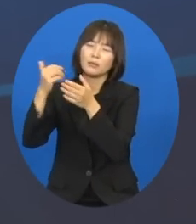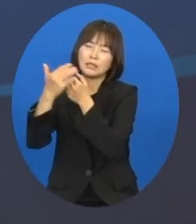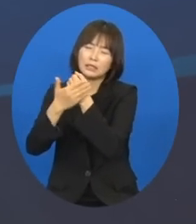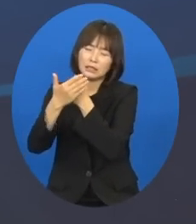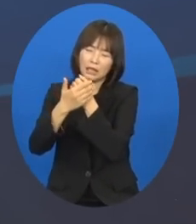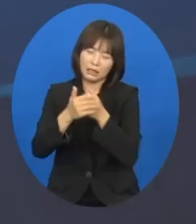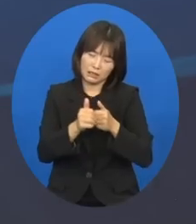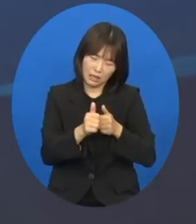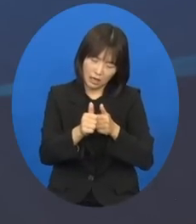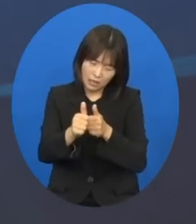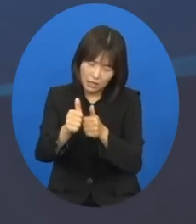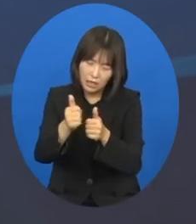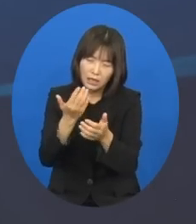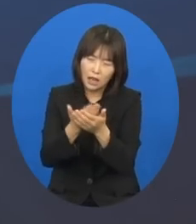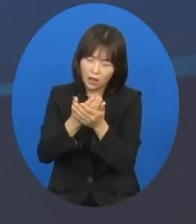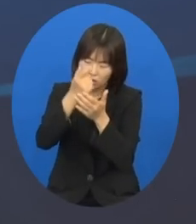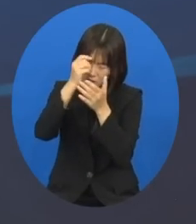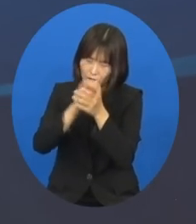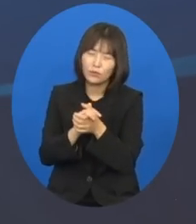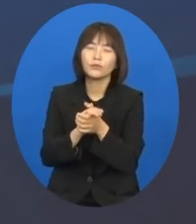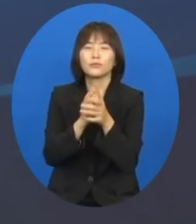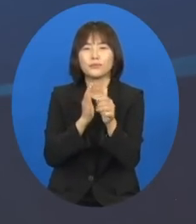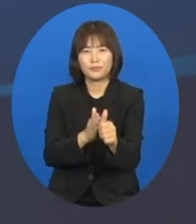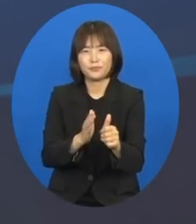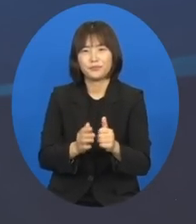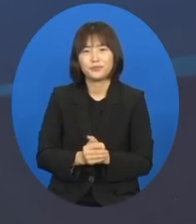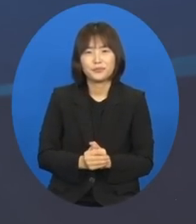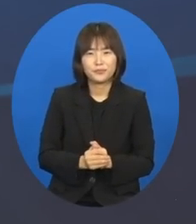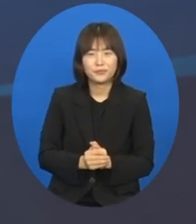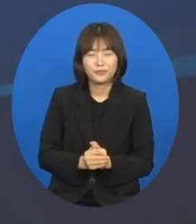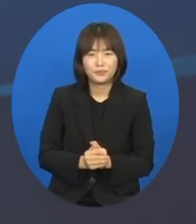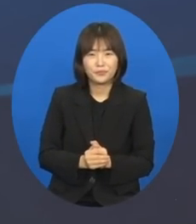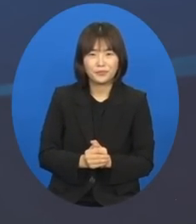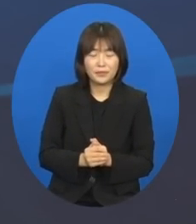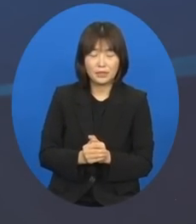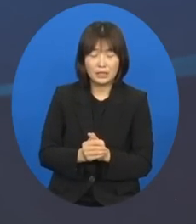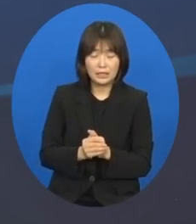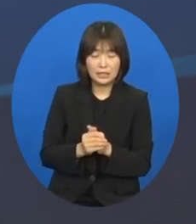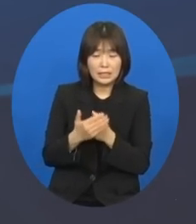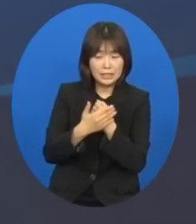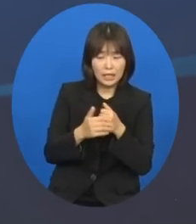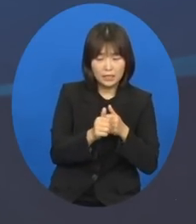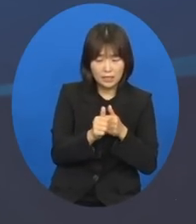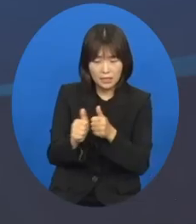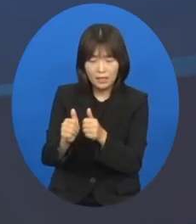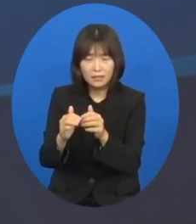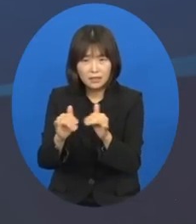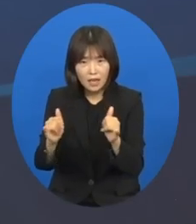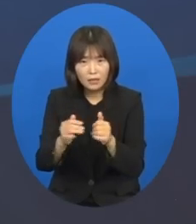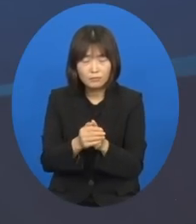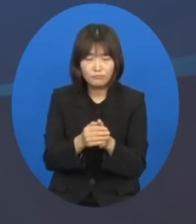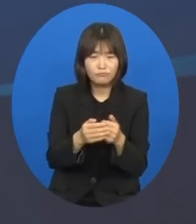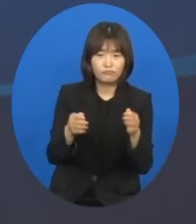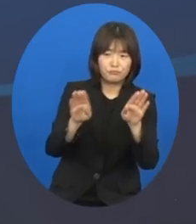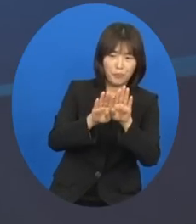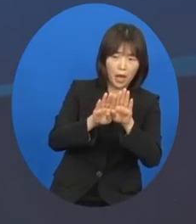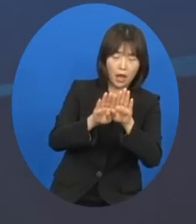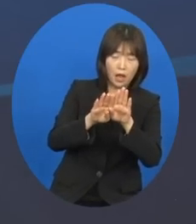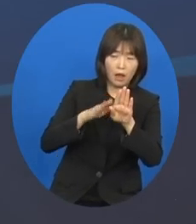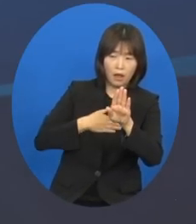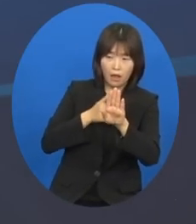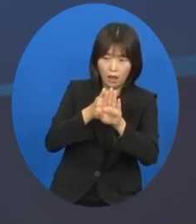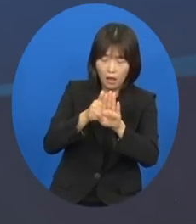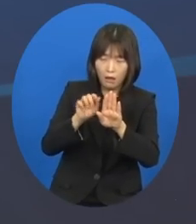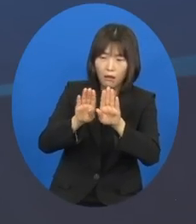기도하세요 은혜가 따라다니는 사람은 다친 몸도 가면 자동문이 되고요 은혜가 떠난 사람은 열려 있는데도 내가 가면 다 쳐